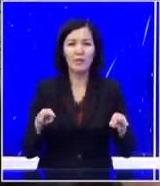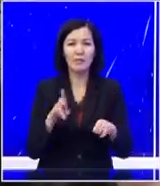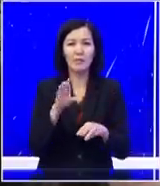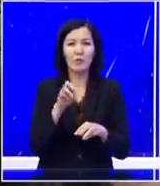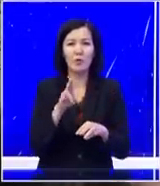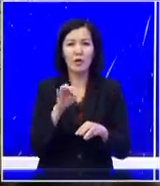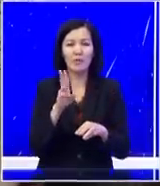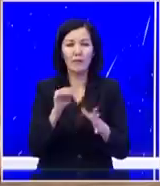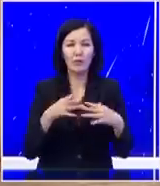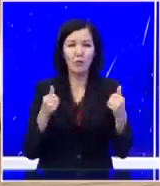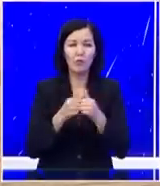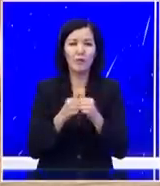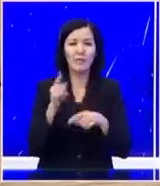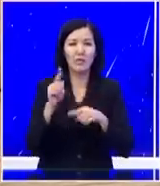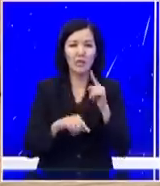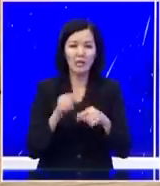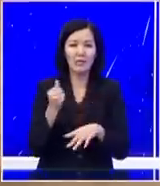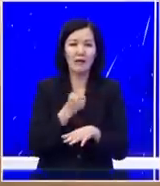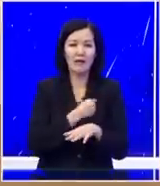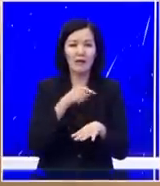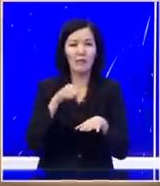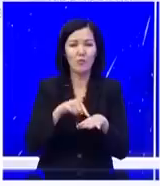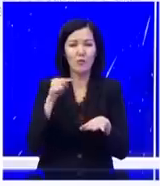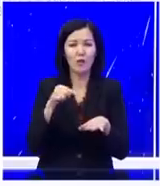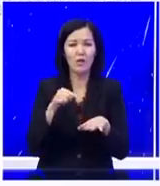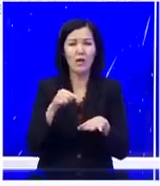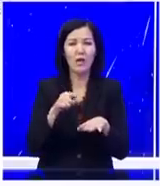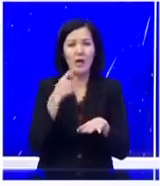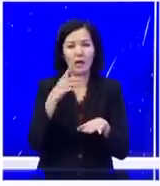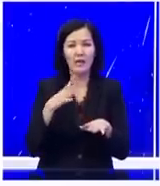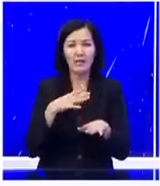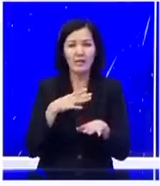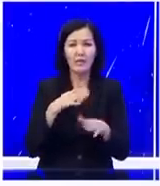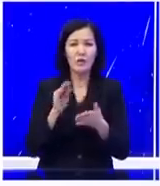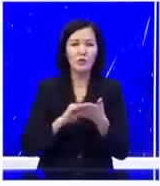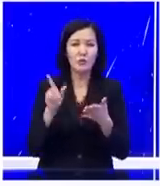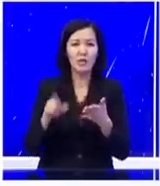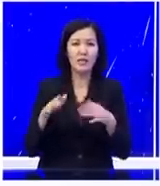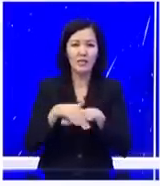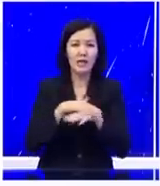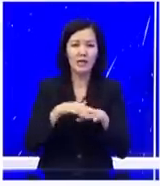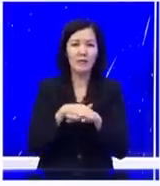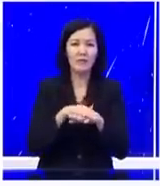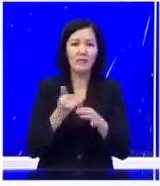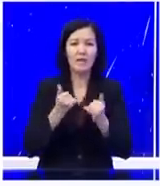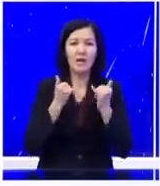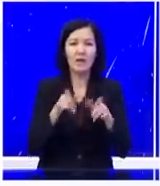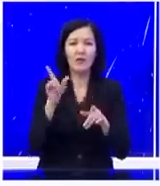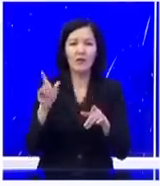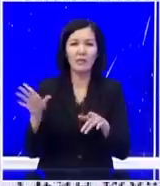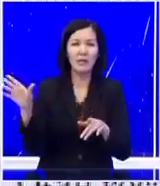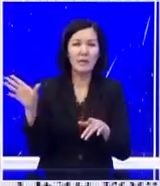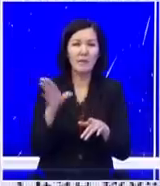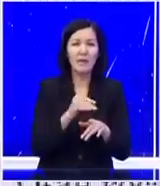Бейсен Құранбектің отбасына жақындарына қайғырып көңіл айтты. Елімізге белгілі журналист халқымыздың аяулы ұлының қазасы баршамызға